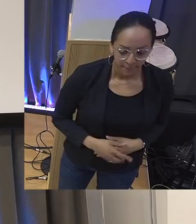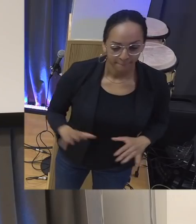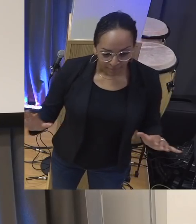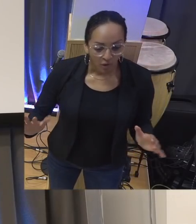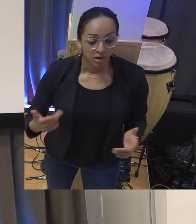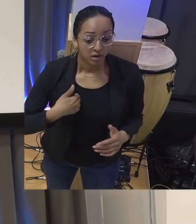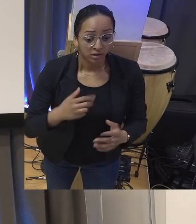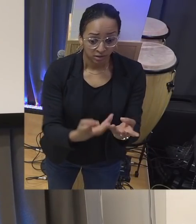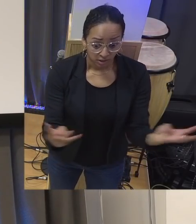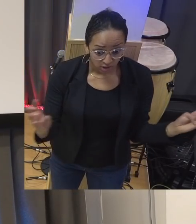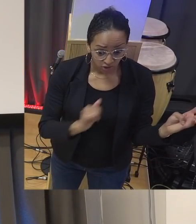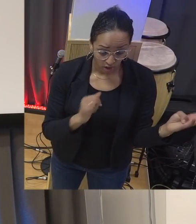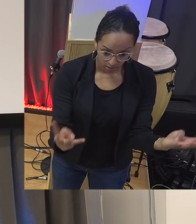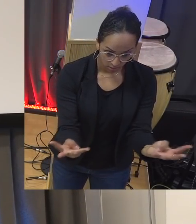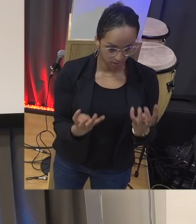bien sûr,